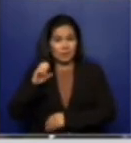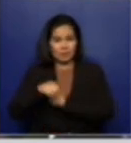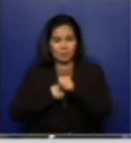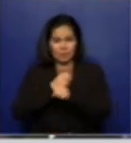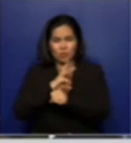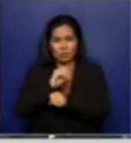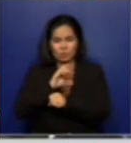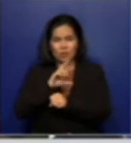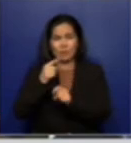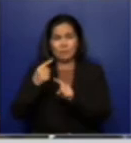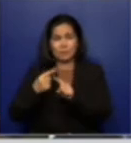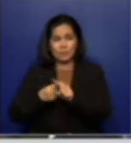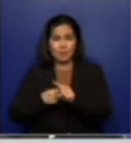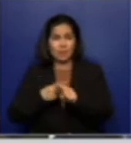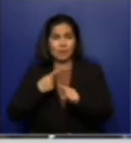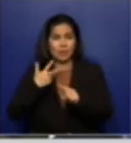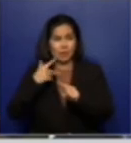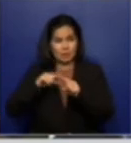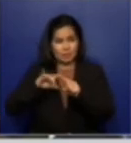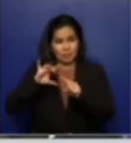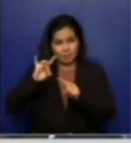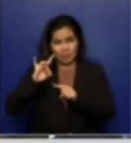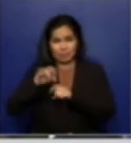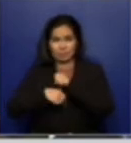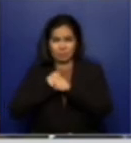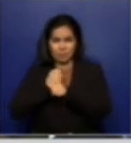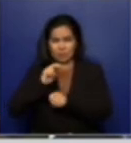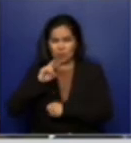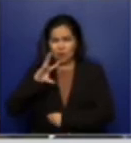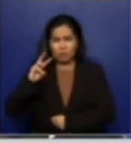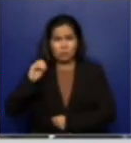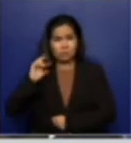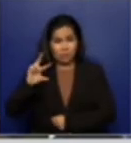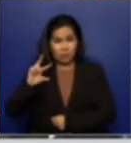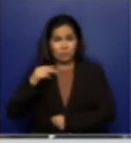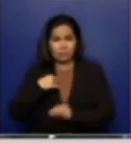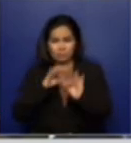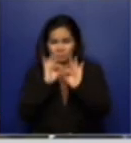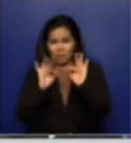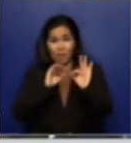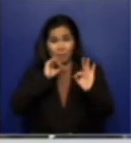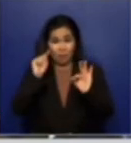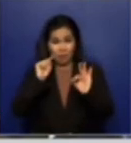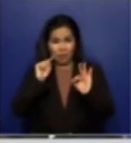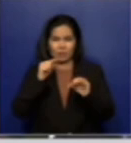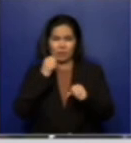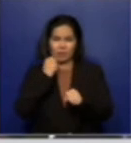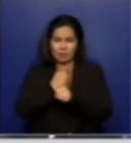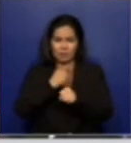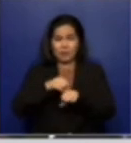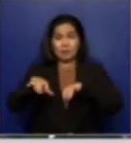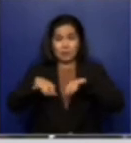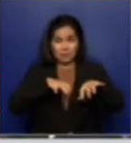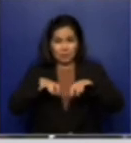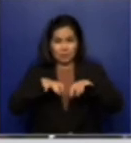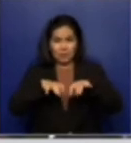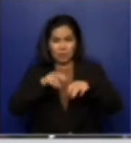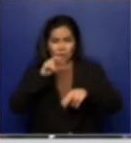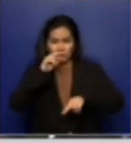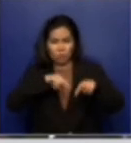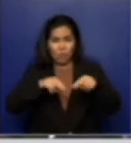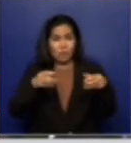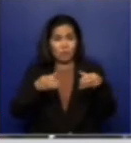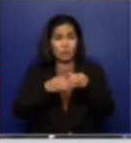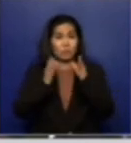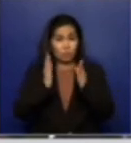ภาคม2563สาระสำคัญกำหนดหน้าที่ในการบริหารงานบริหารบุคคลและ